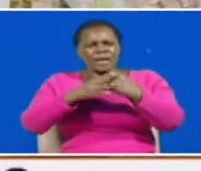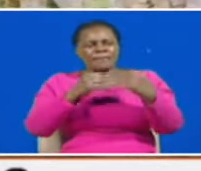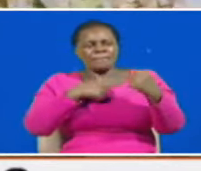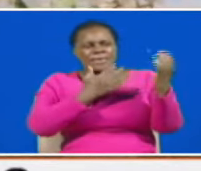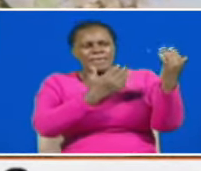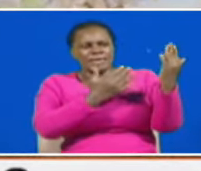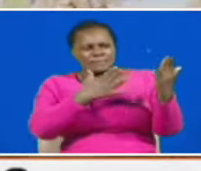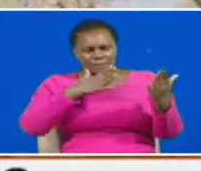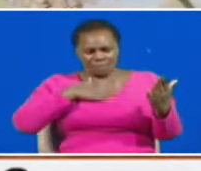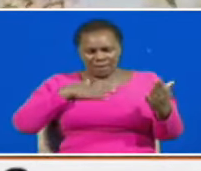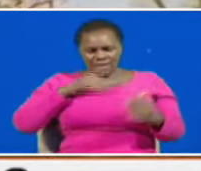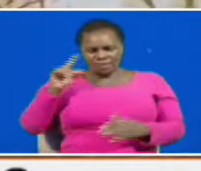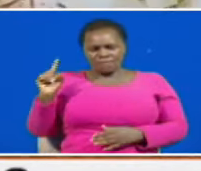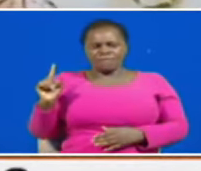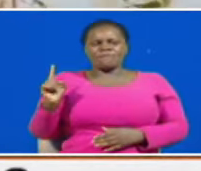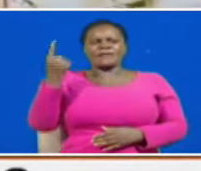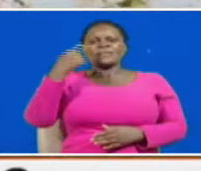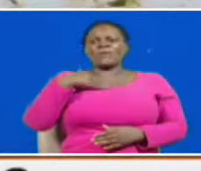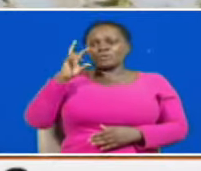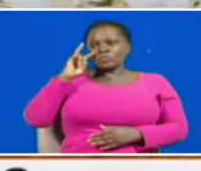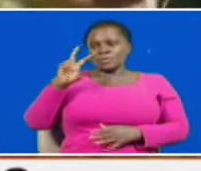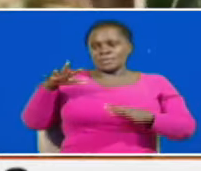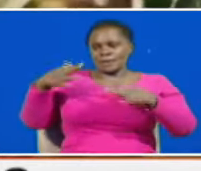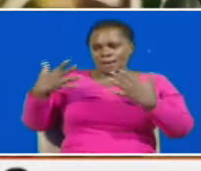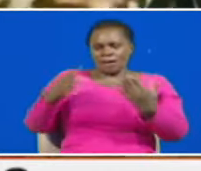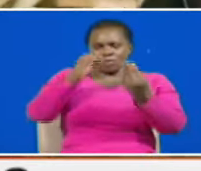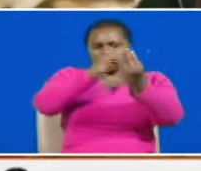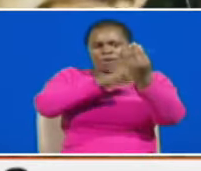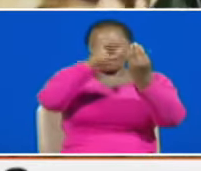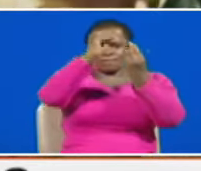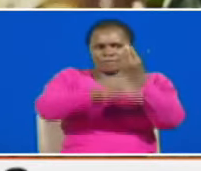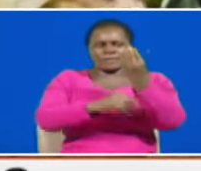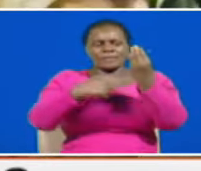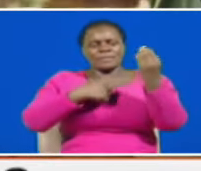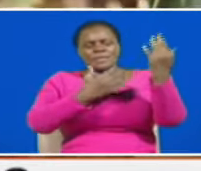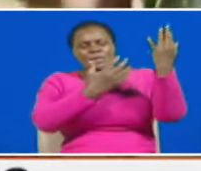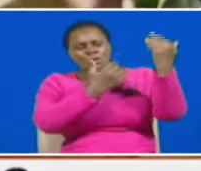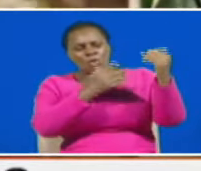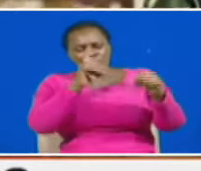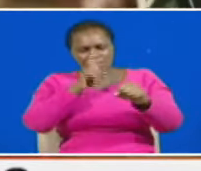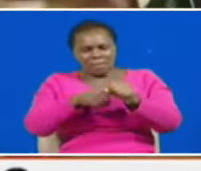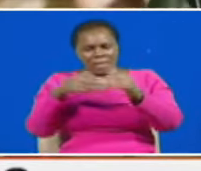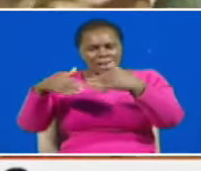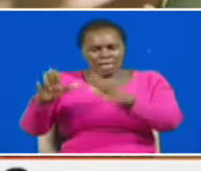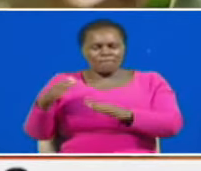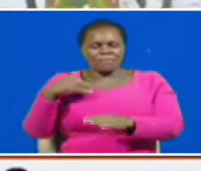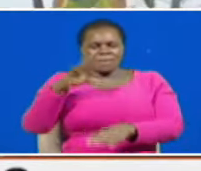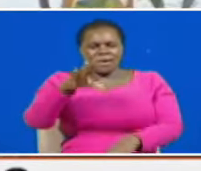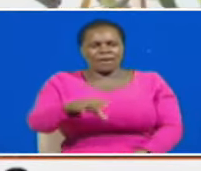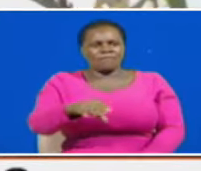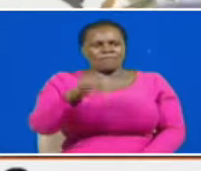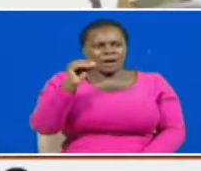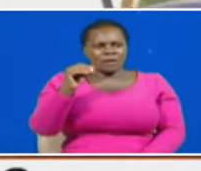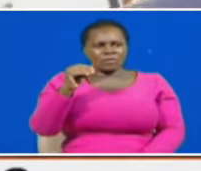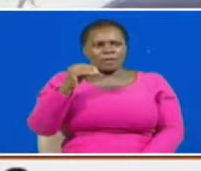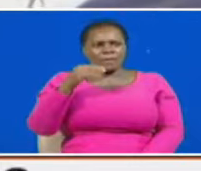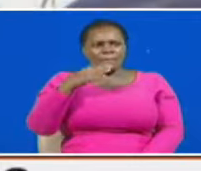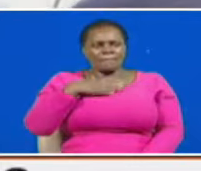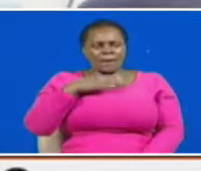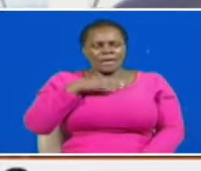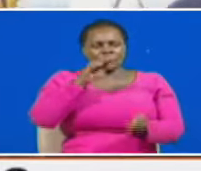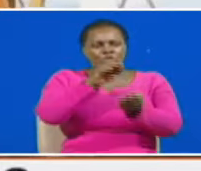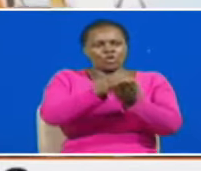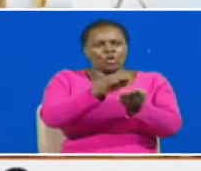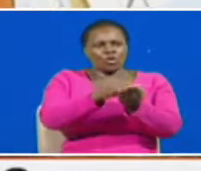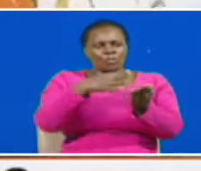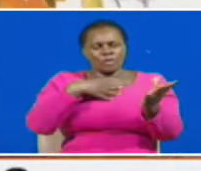ndio yangu ya kwanza, nitaka kuona venye imefanya, na ninatumaini ninapotoka hapa niipate kwa my stockist,